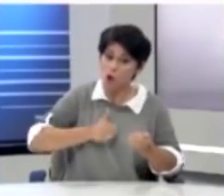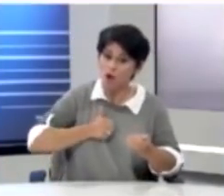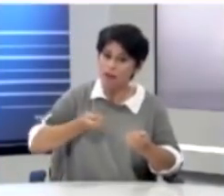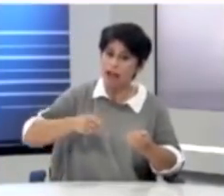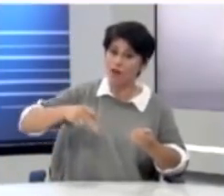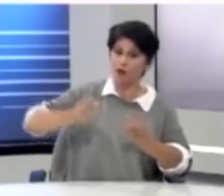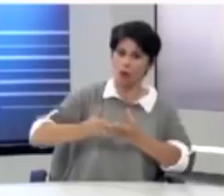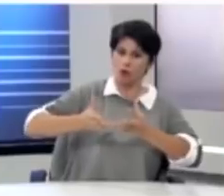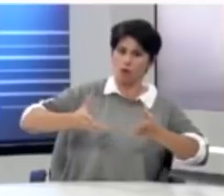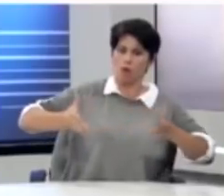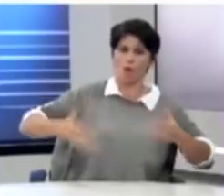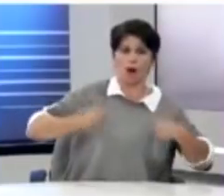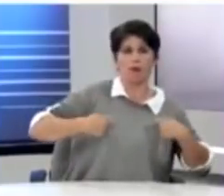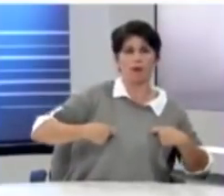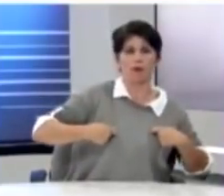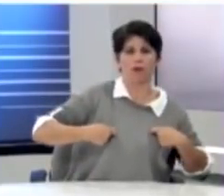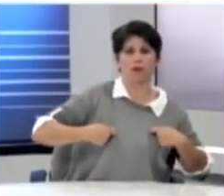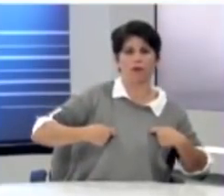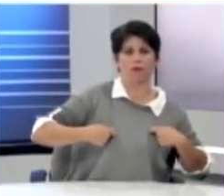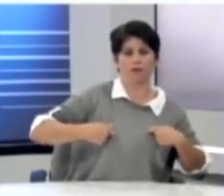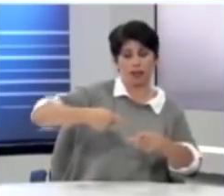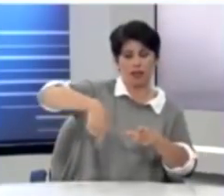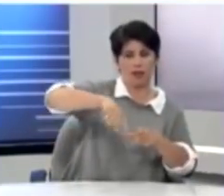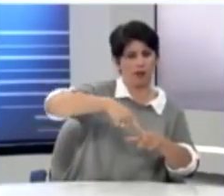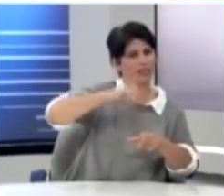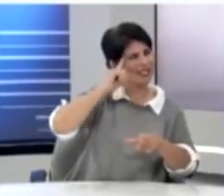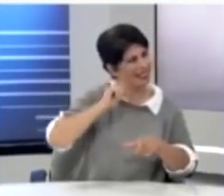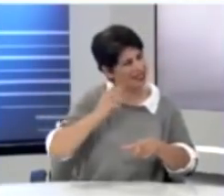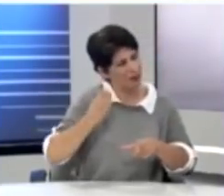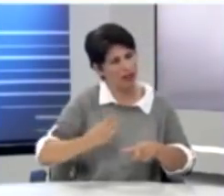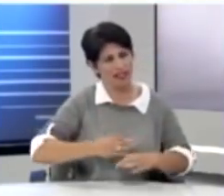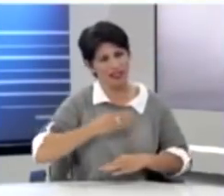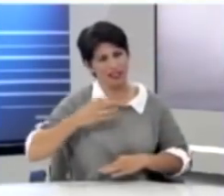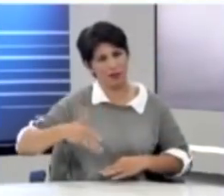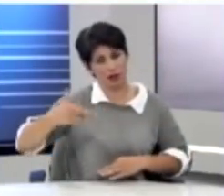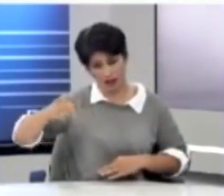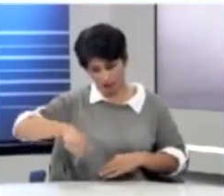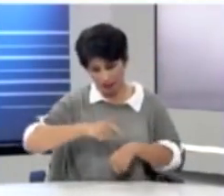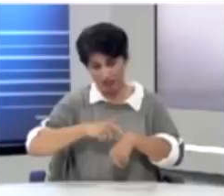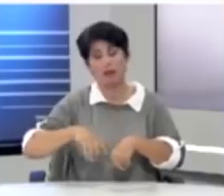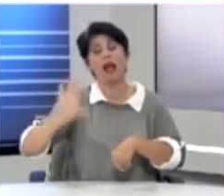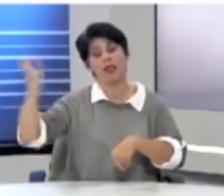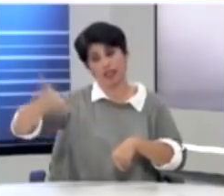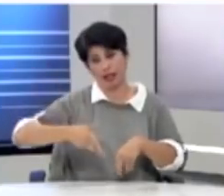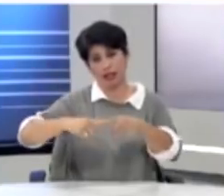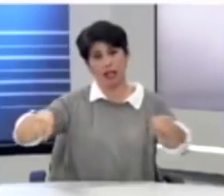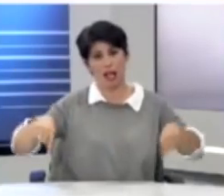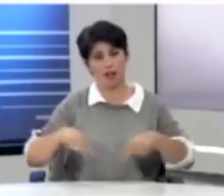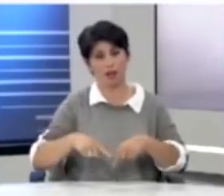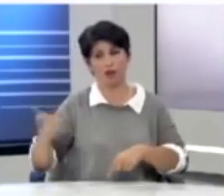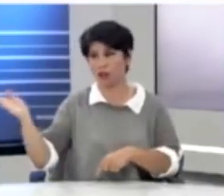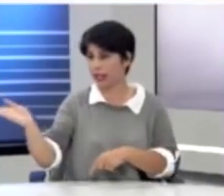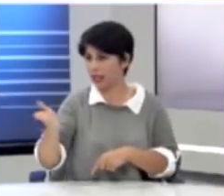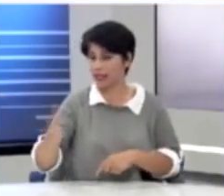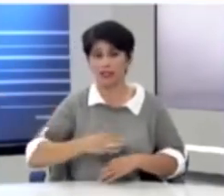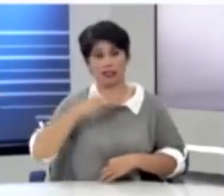το πρόβλημα. Και ξέρετε, και εσείς κύριε Μητσοτάκη που δεν είστε αυτή τη στιγμή στην αίθουσα, και εσείς κύριε Τσίπρα